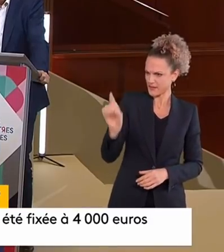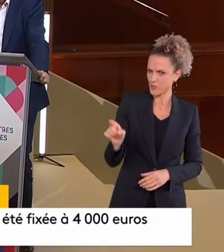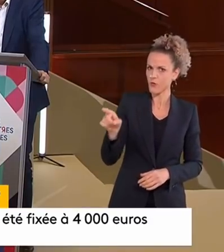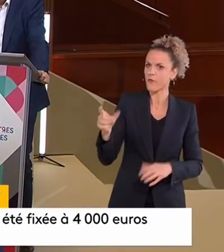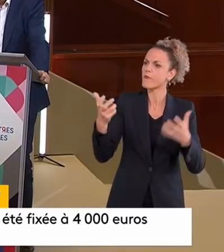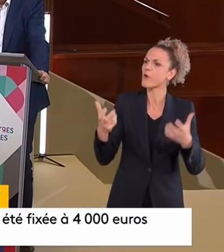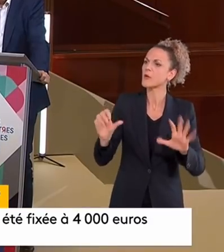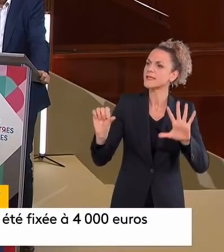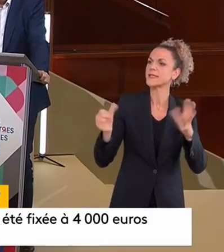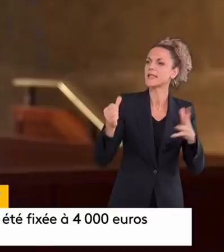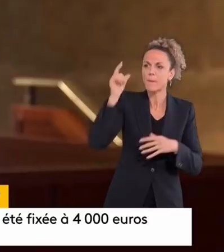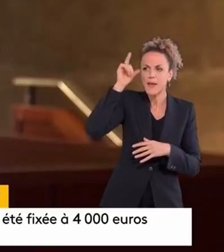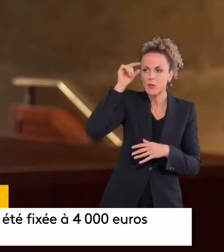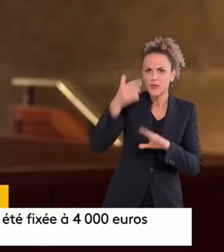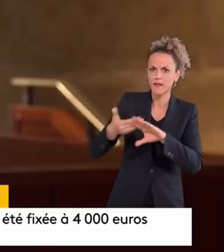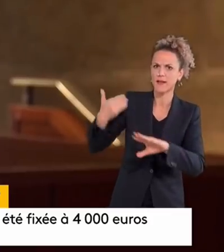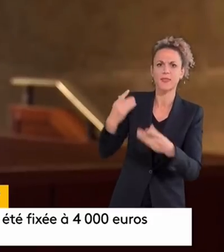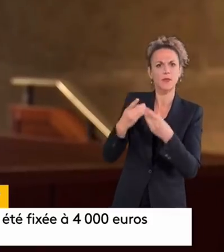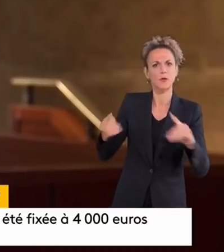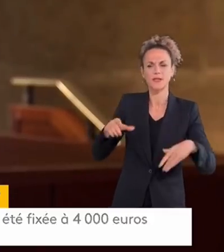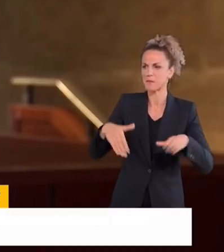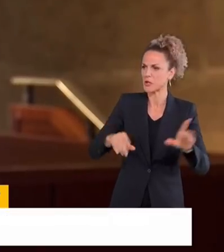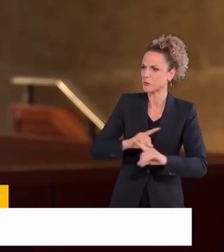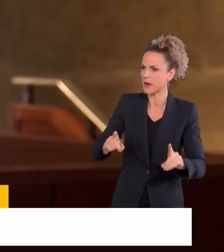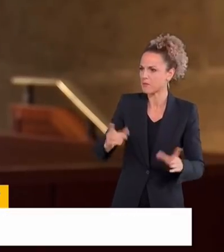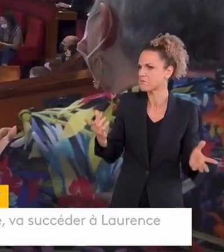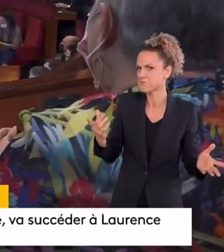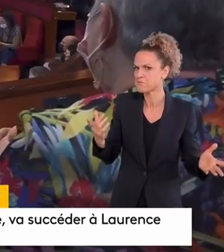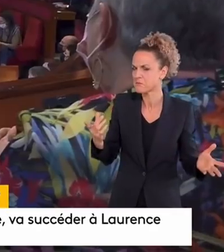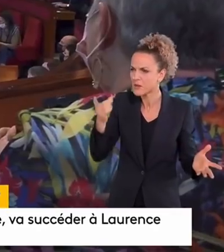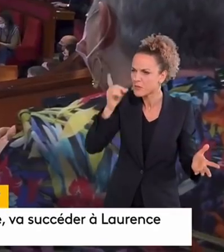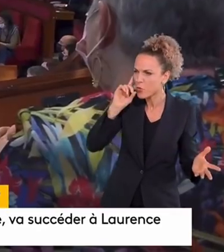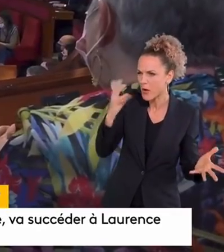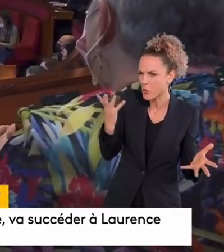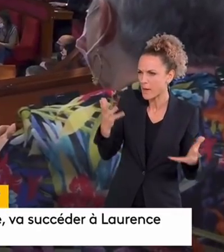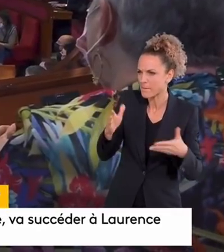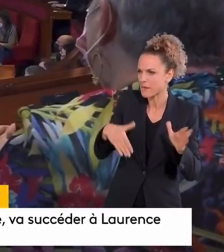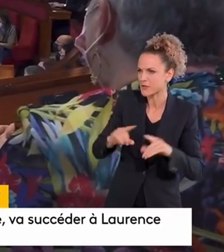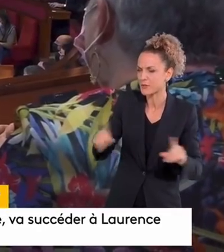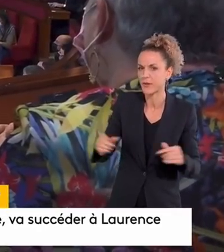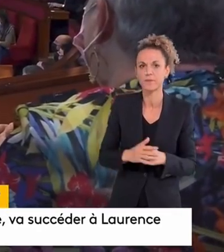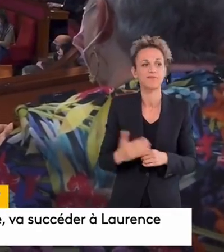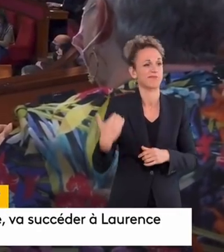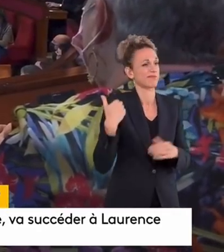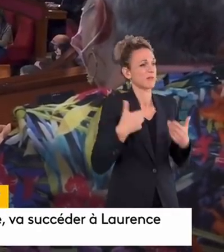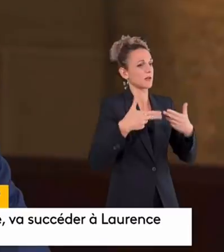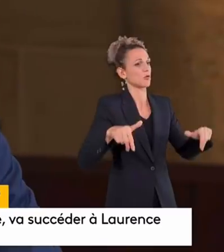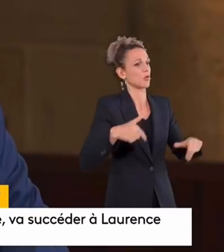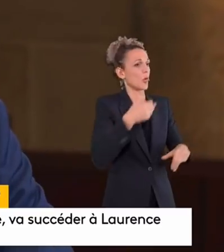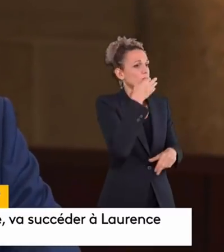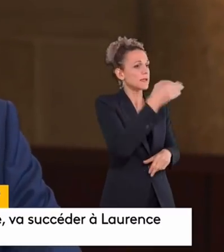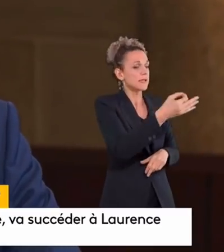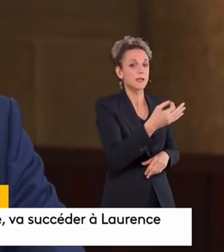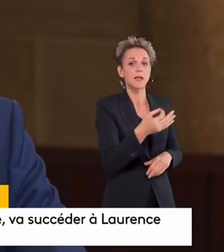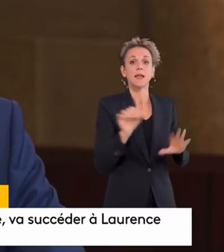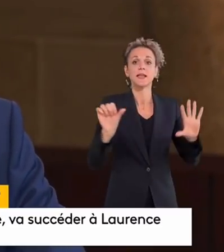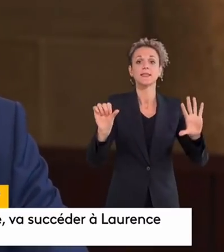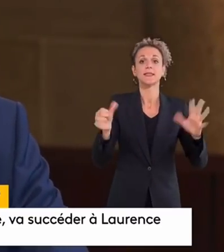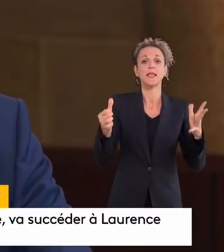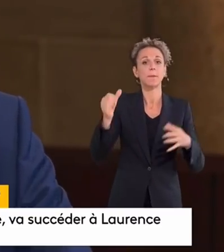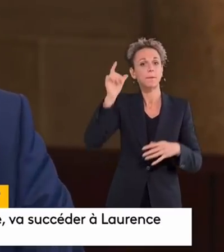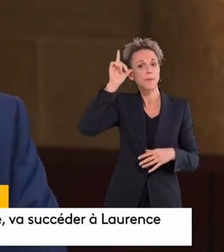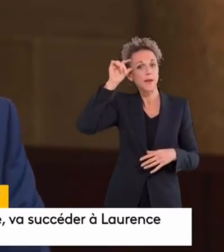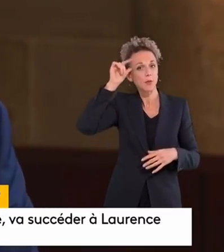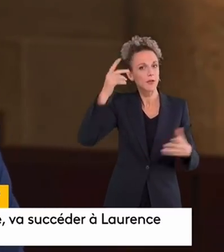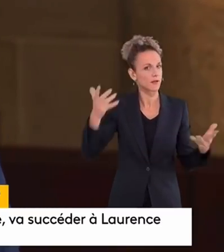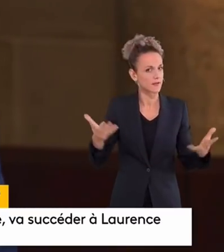plus. Qu'est-ce qui ne marche plus? Bon, c'est ce que j'ai dit en préambule. La 6e République, c'est